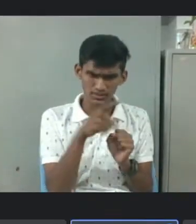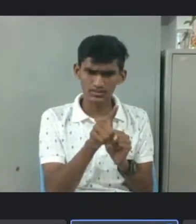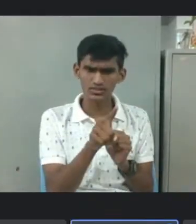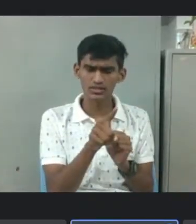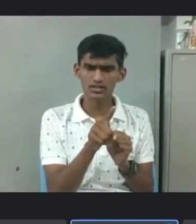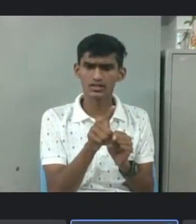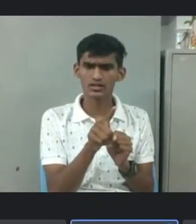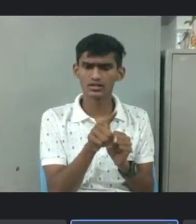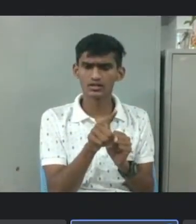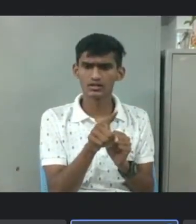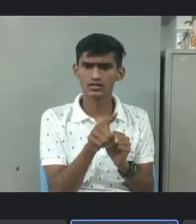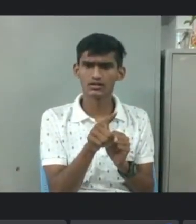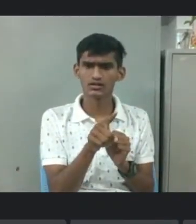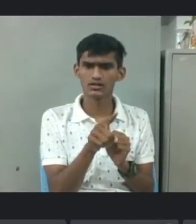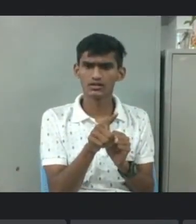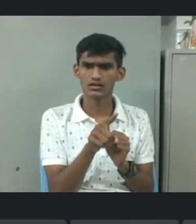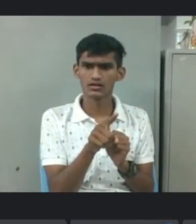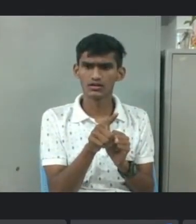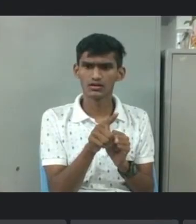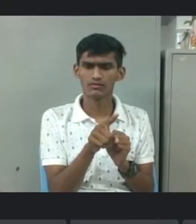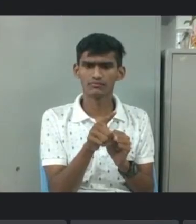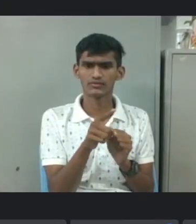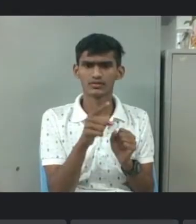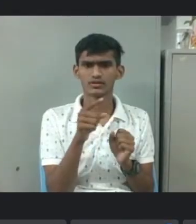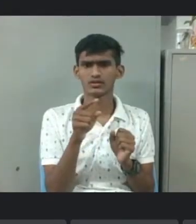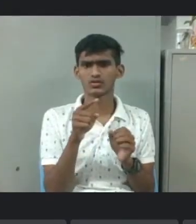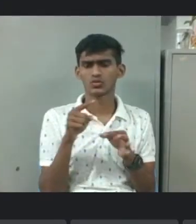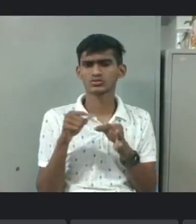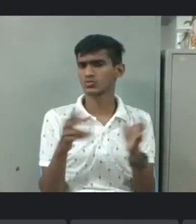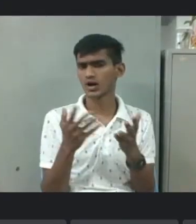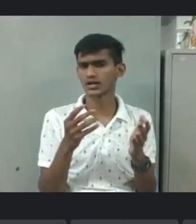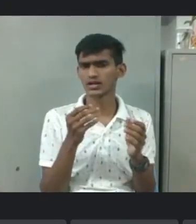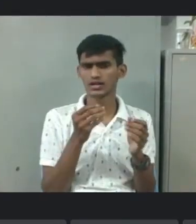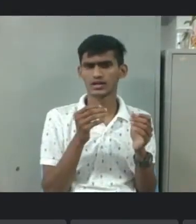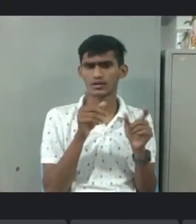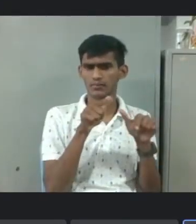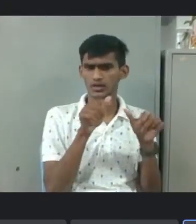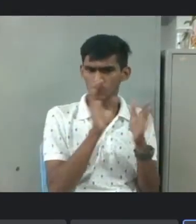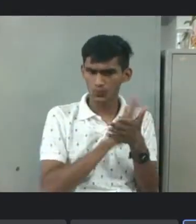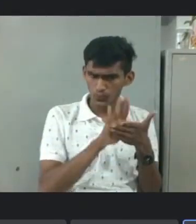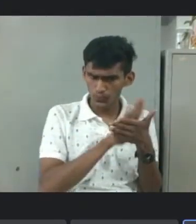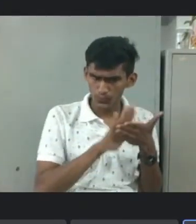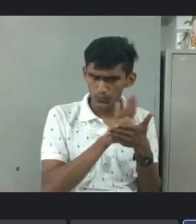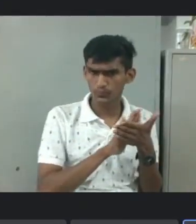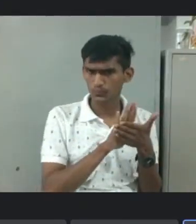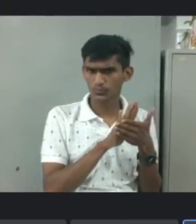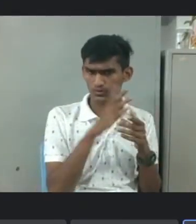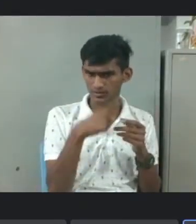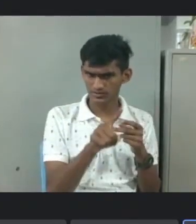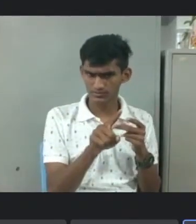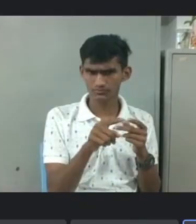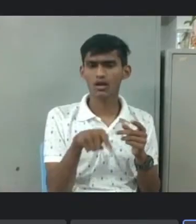എന്തോ സീമ, ഗ്രാമസഭ ഇല്ല എന്നാണോ പറഞ്ഞത്? അതെ, ഭിന്നശേഷി ഗ്രാമസഭ ഇന്നവരെ കൂടിയിട്ടില്ല